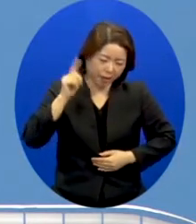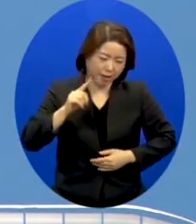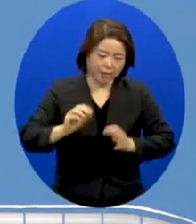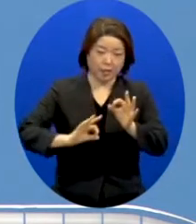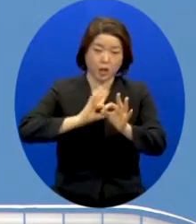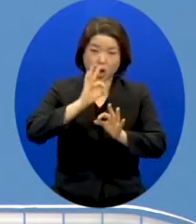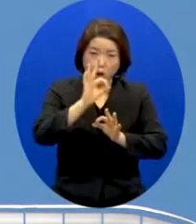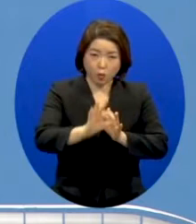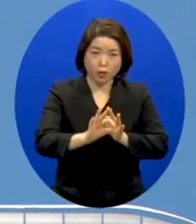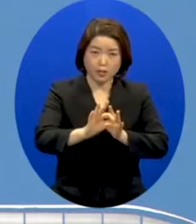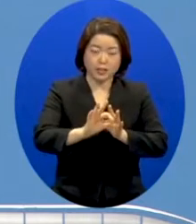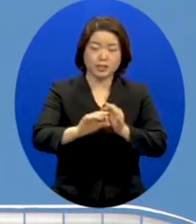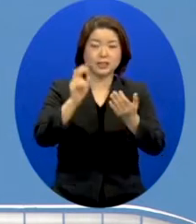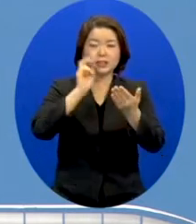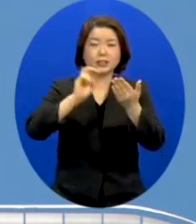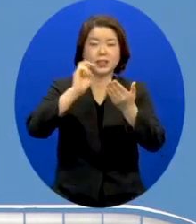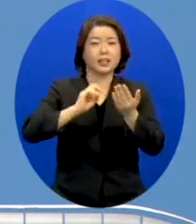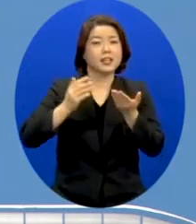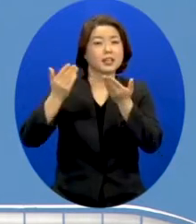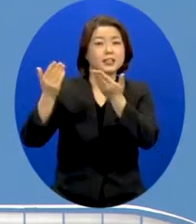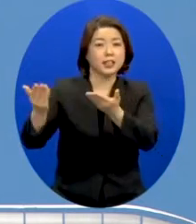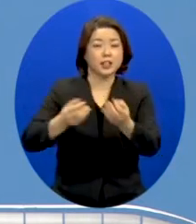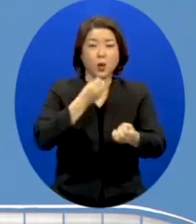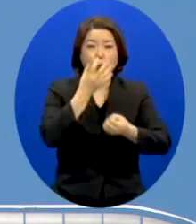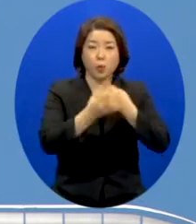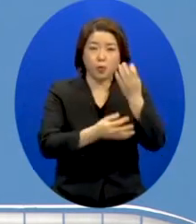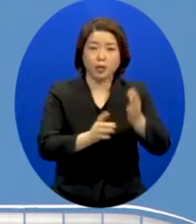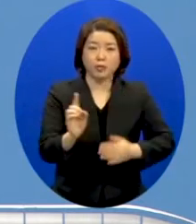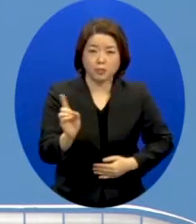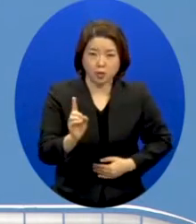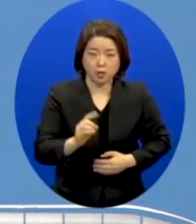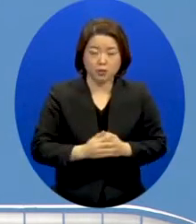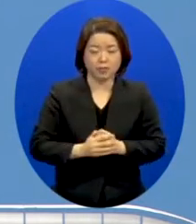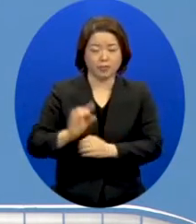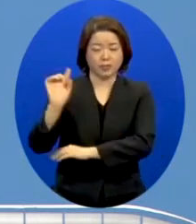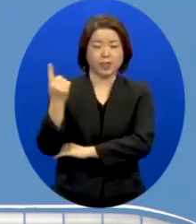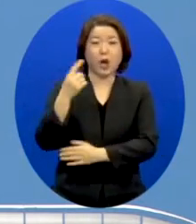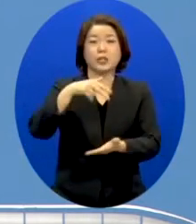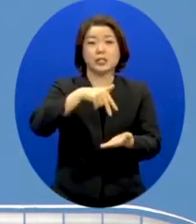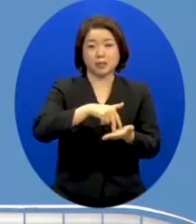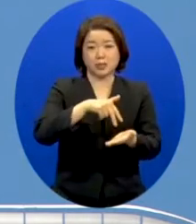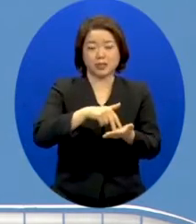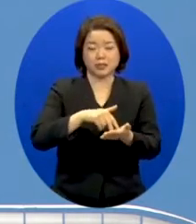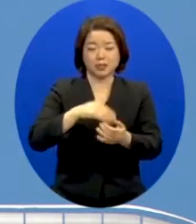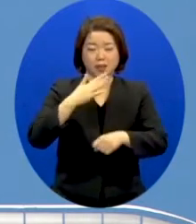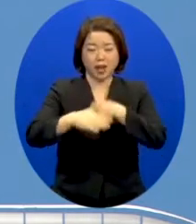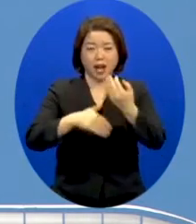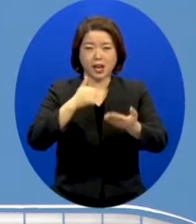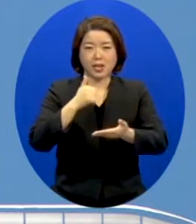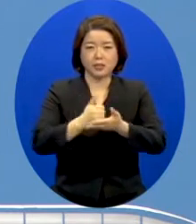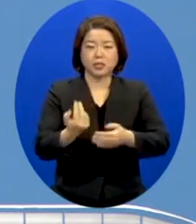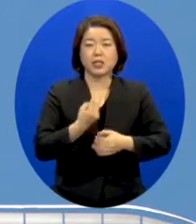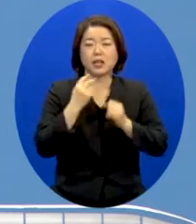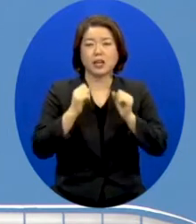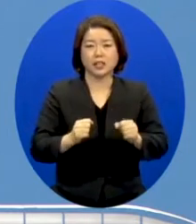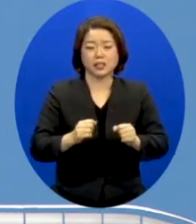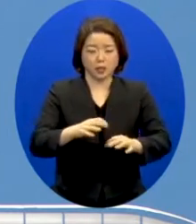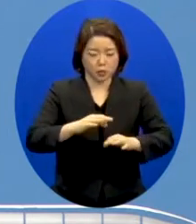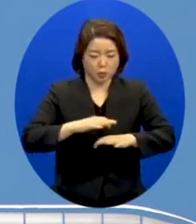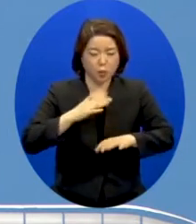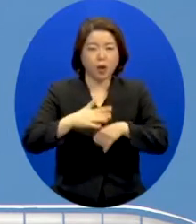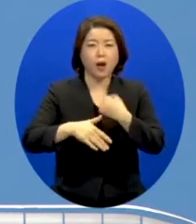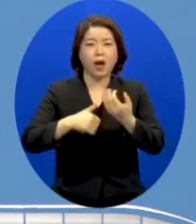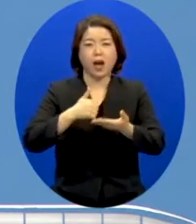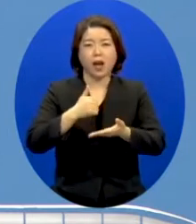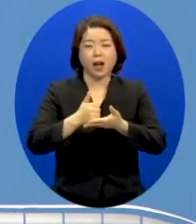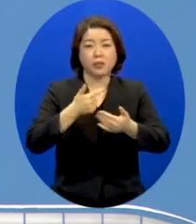그렇게 고백하는 것은 다 위 되게 있어서 하나님은 정말 살아 계신 놀라우신 하나님 으로 체 험 되었기